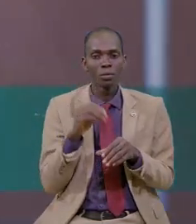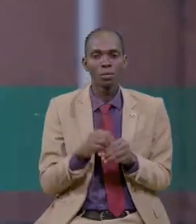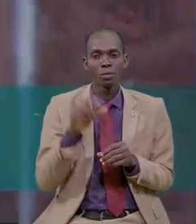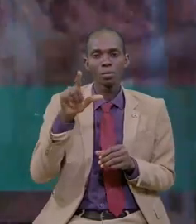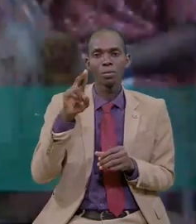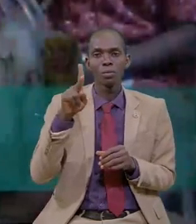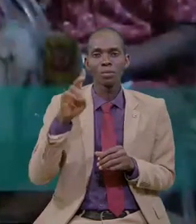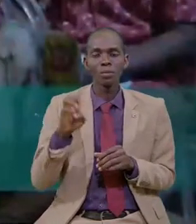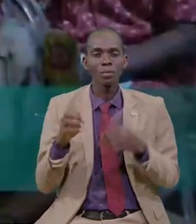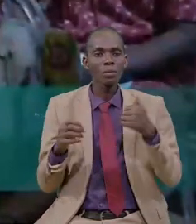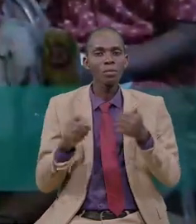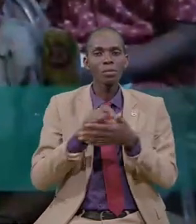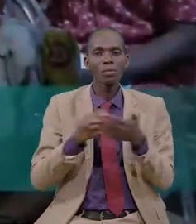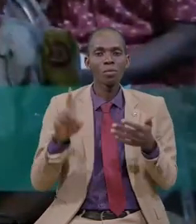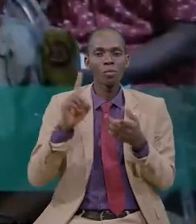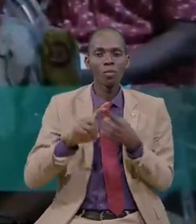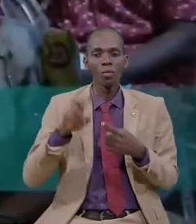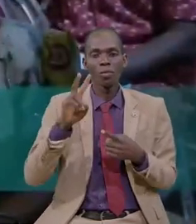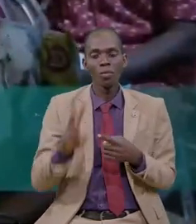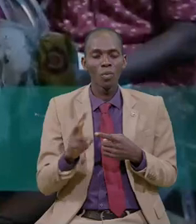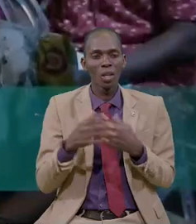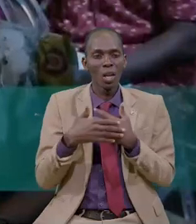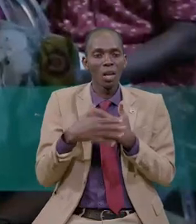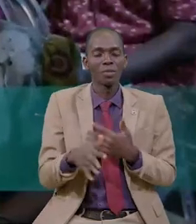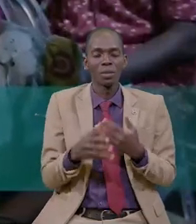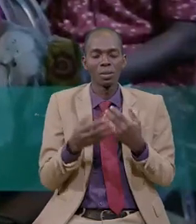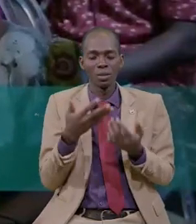verset 1. Luc 10, verset 1.